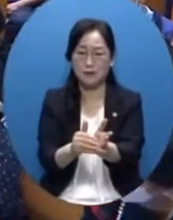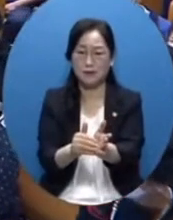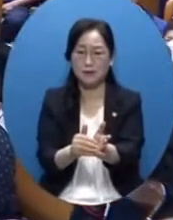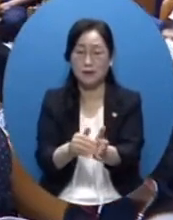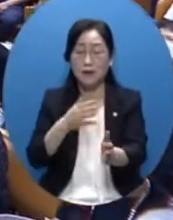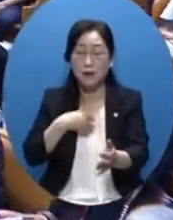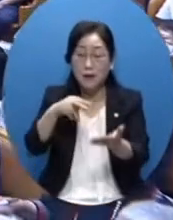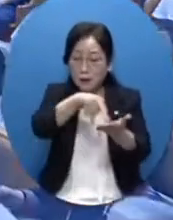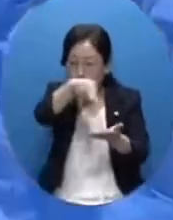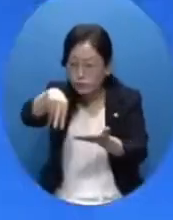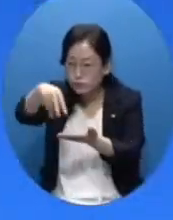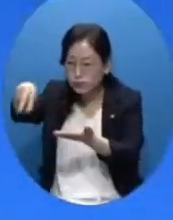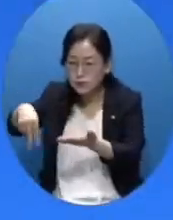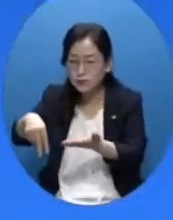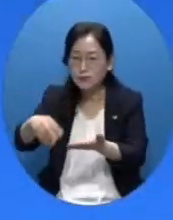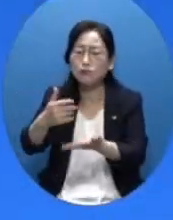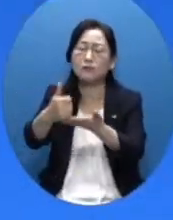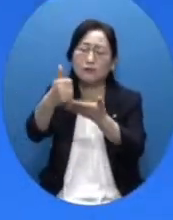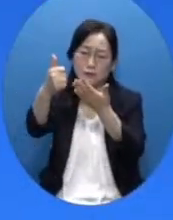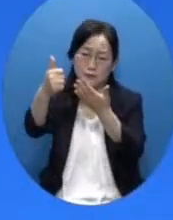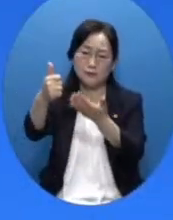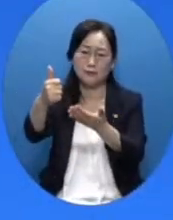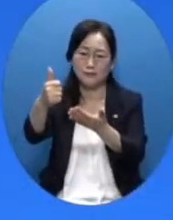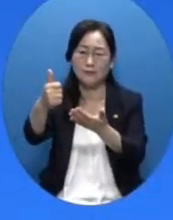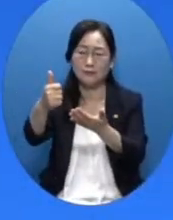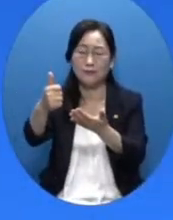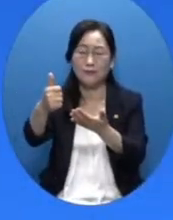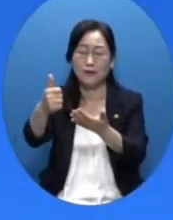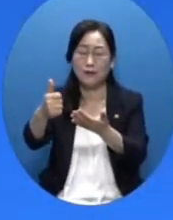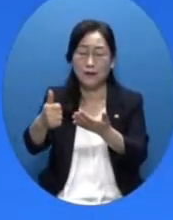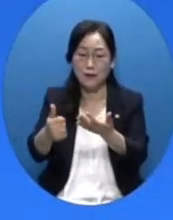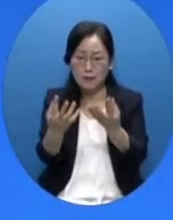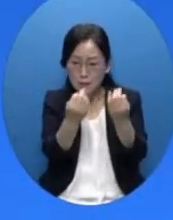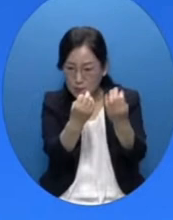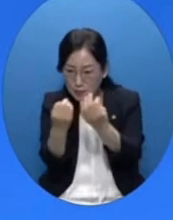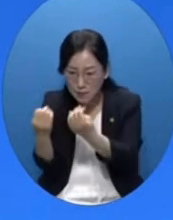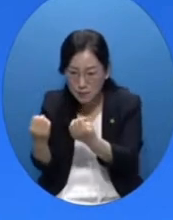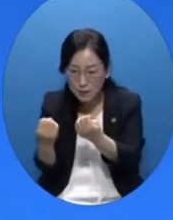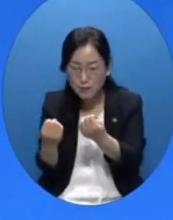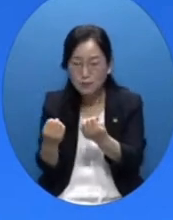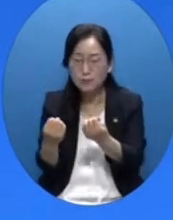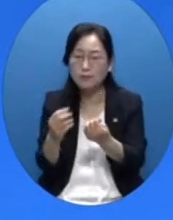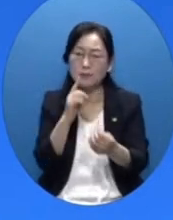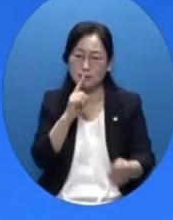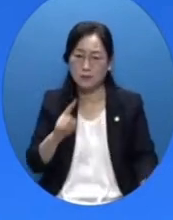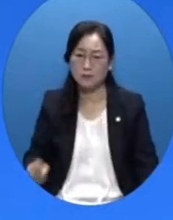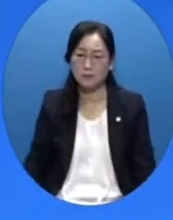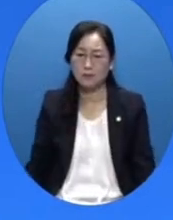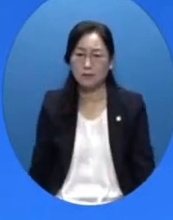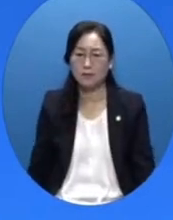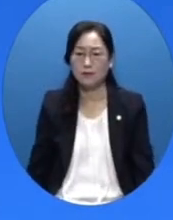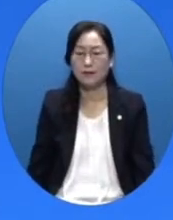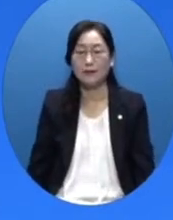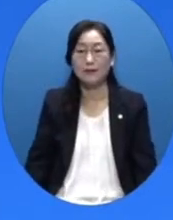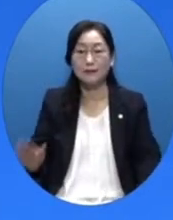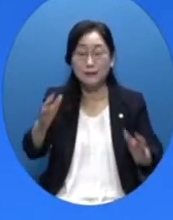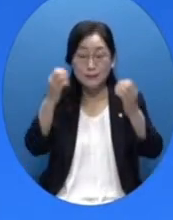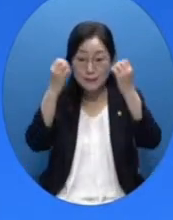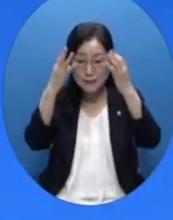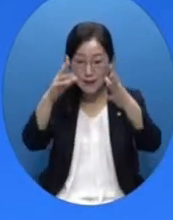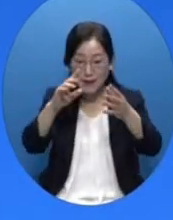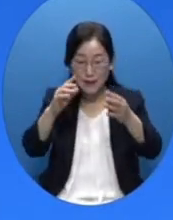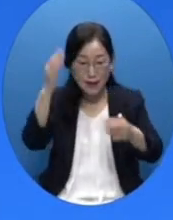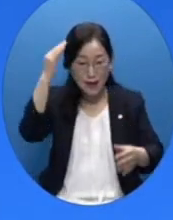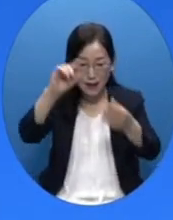나 유리함을 주께서 계속 하셨읍니다 그분의 새 한글